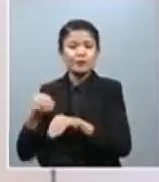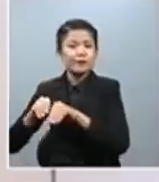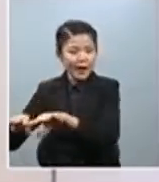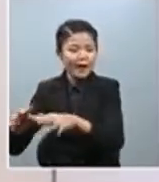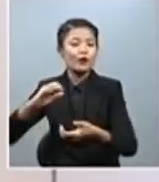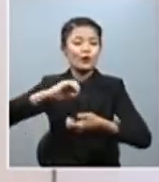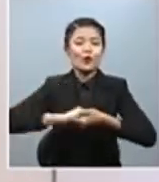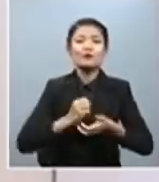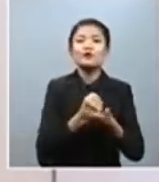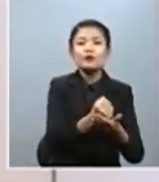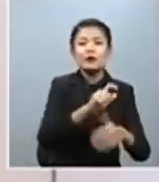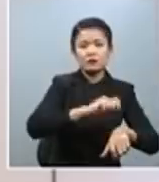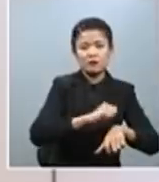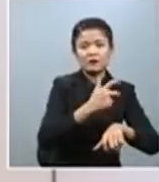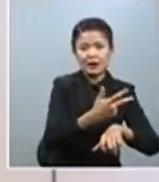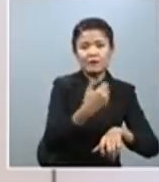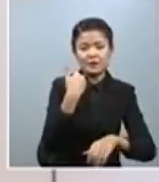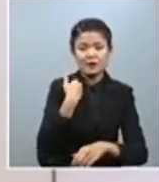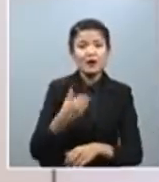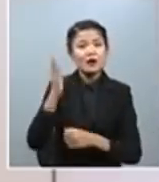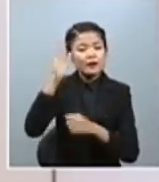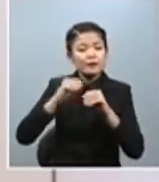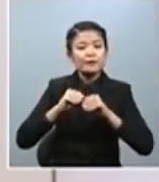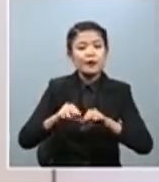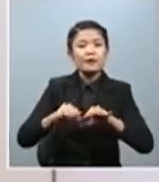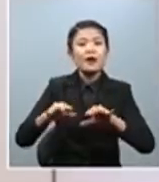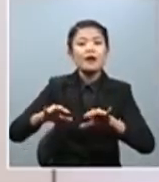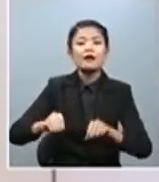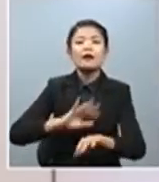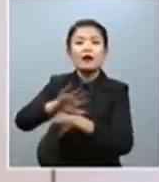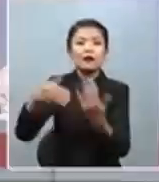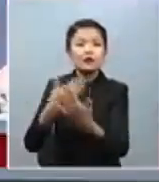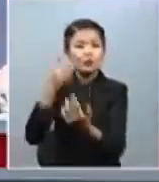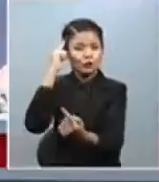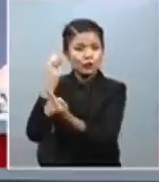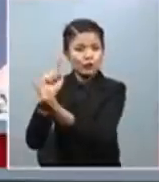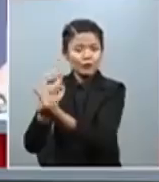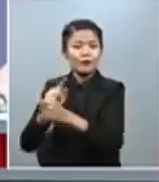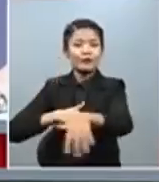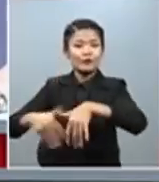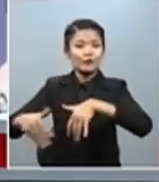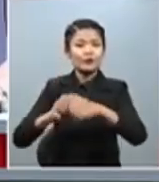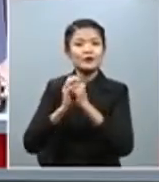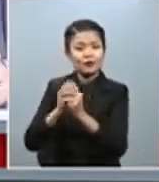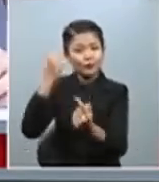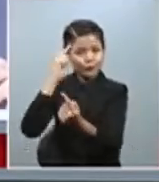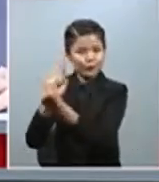ครับในการที่จะเผยแพร่ประชาสัมพันธ์ผลงานเราให้เป็นที่รู้จักมากยิ่งขึ้นอีกครับ ตลาด